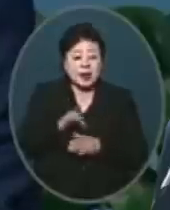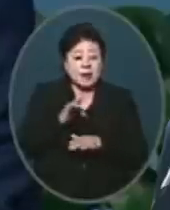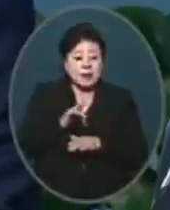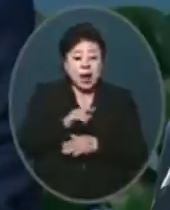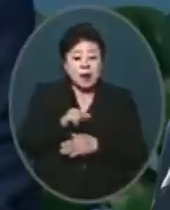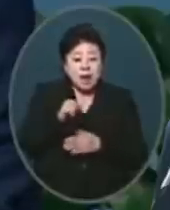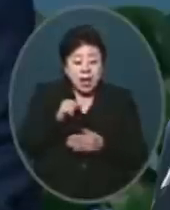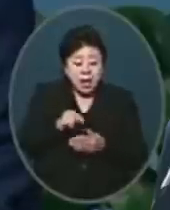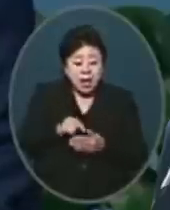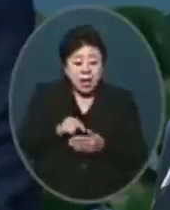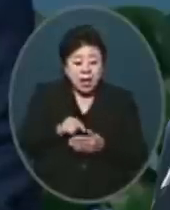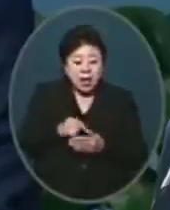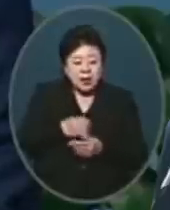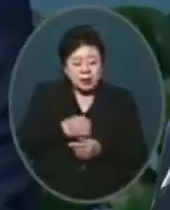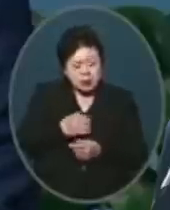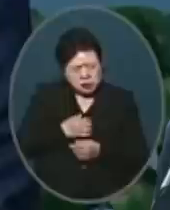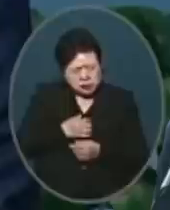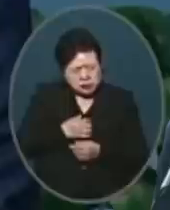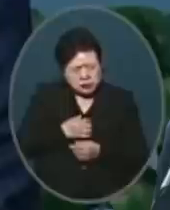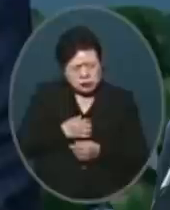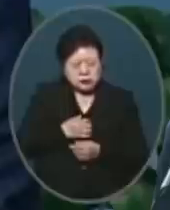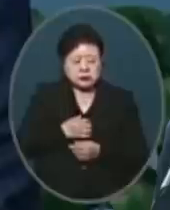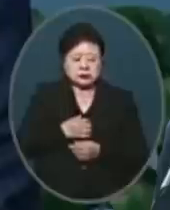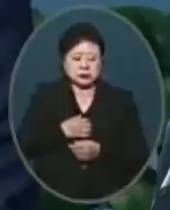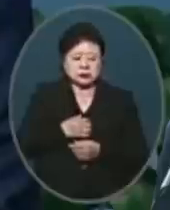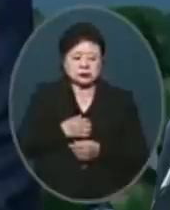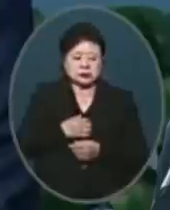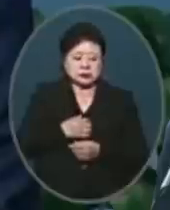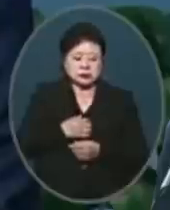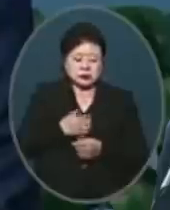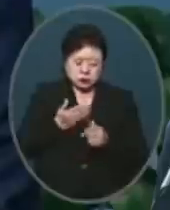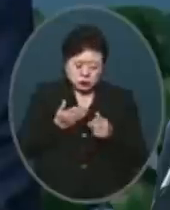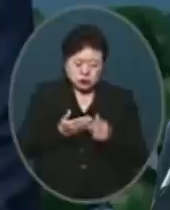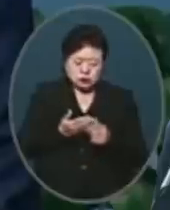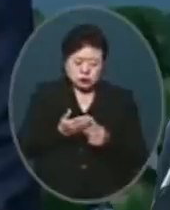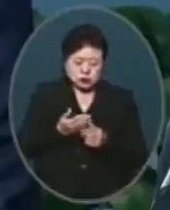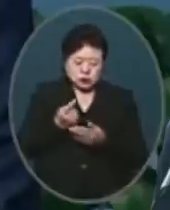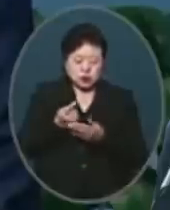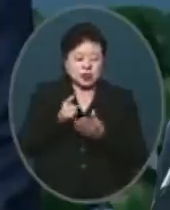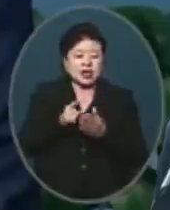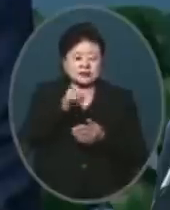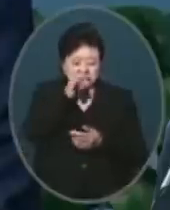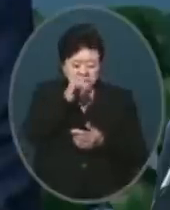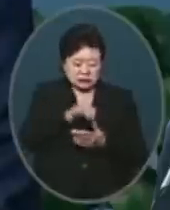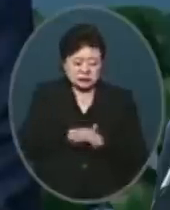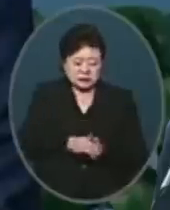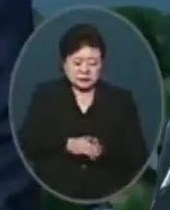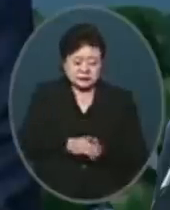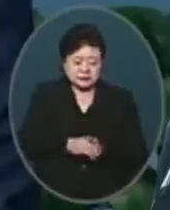마음에 염려 근심을 퍼부을 때가 있습니다.